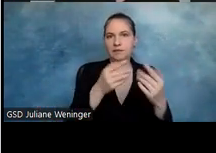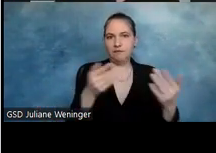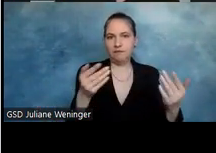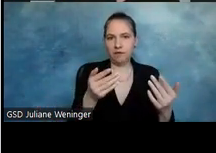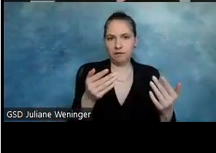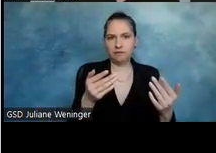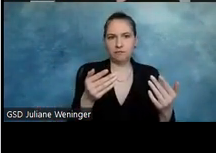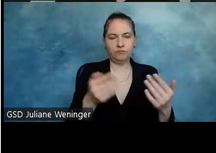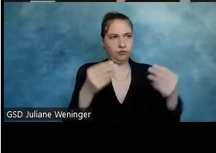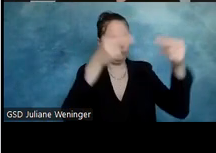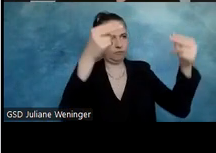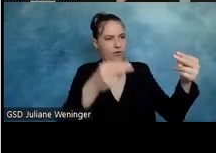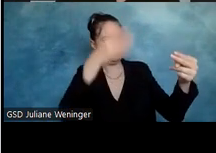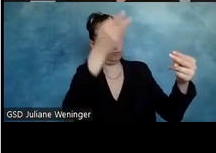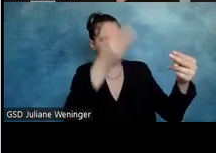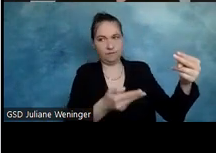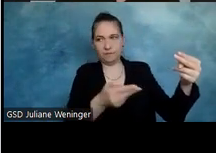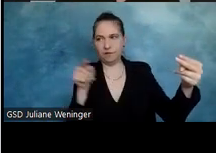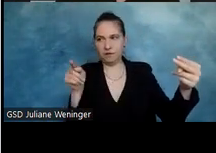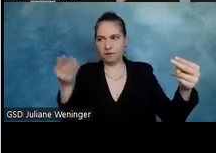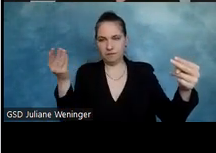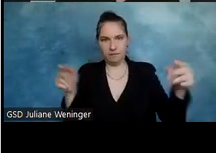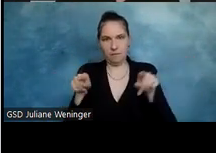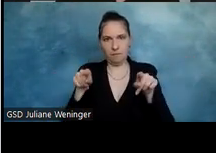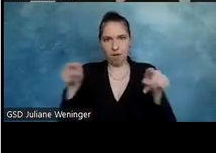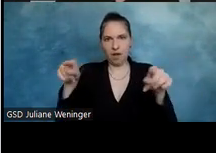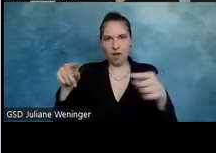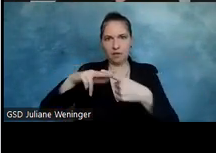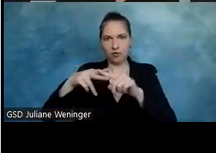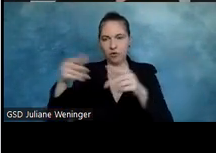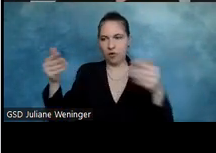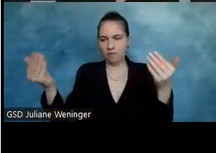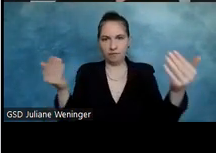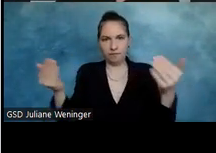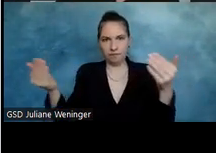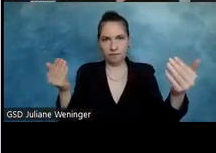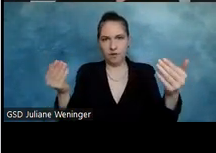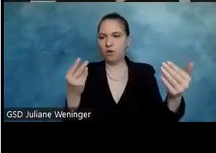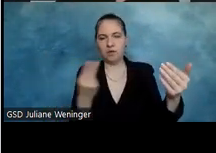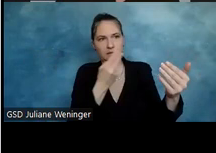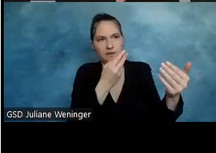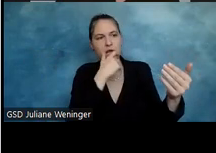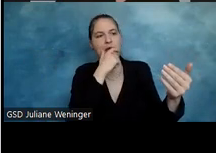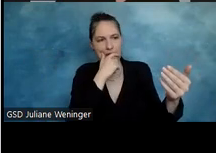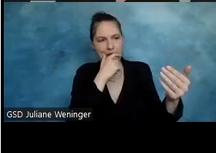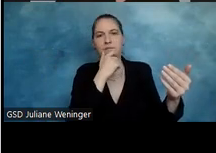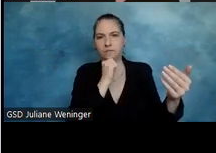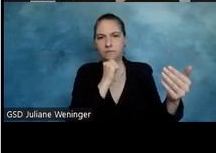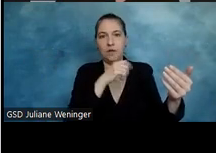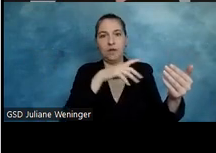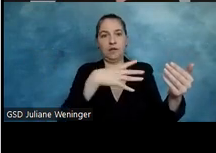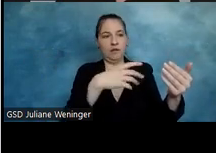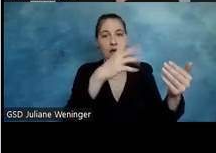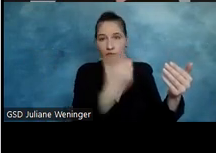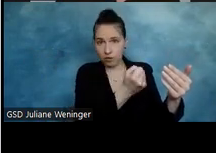die Webseite an, wir verwenden das Tool und machen dann unter Verwendung von dem Tool können wir dann sagen, okay, ist dieser Checkpunkt erfüllt oder